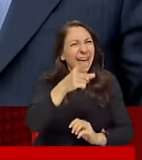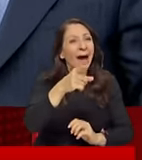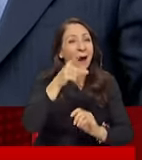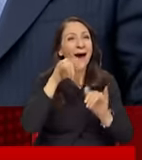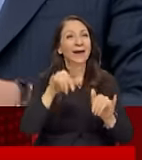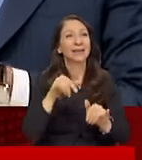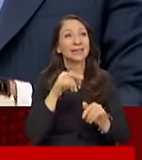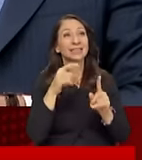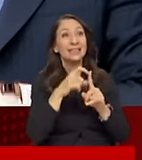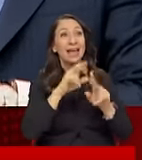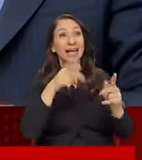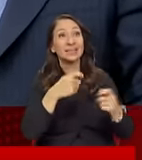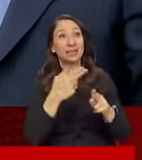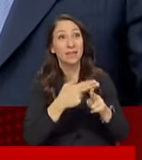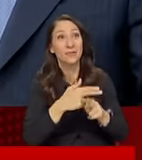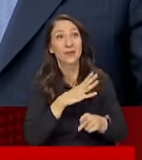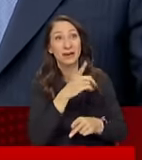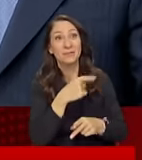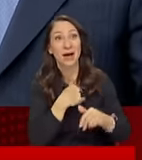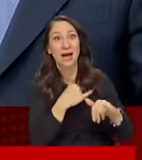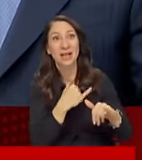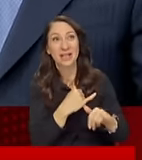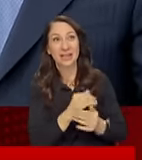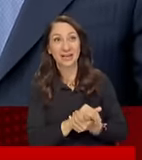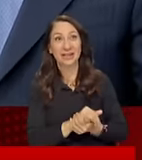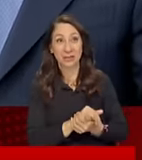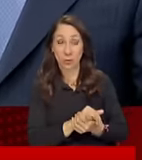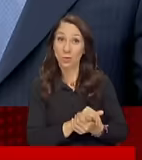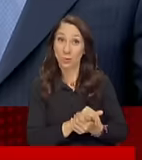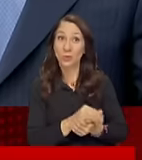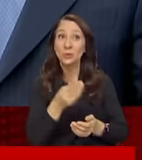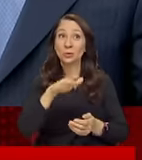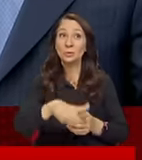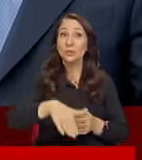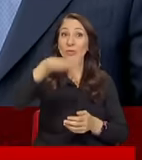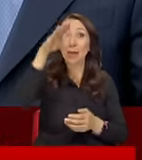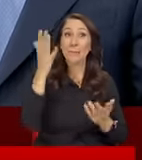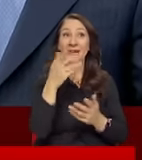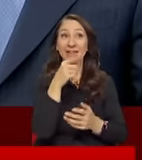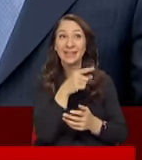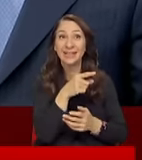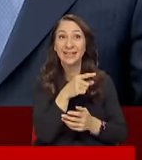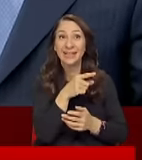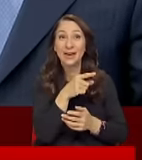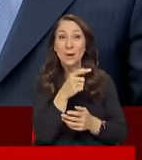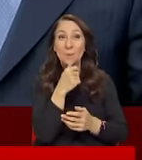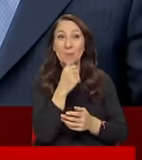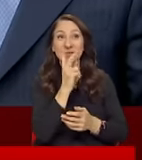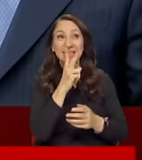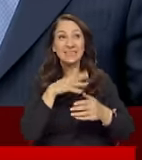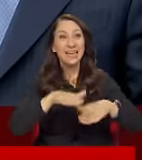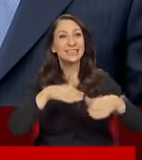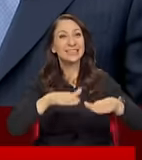Yazar kasadan. Bu arada Dileğin de esnaflık deneyimi en az benim kadardır yani. Öyle mi? Tabii tabii, çocukluğundan beri böyle babasının